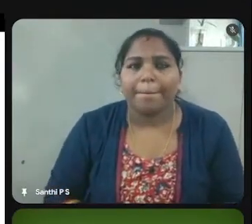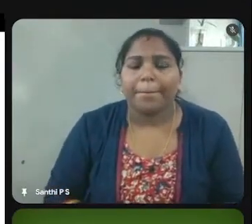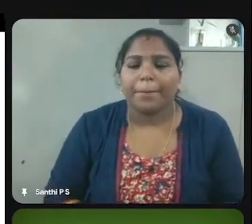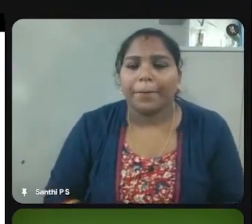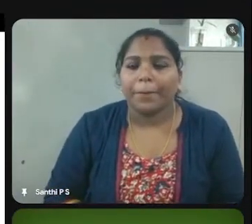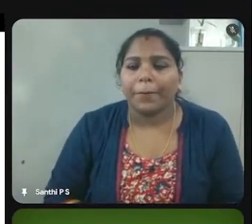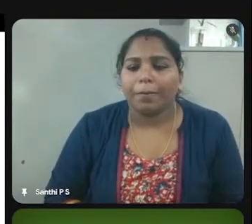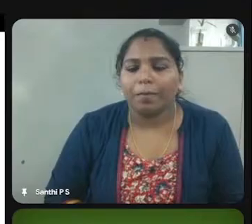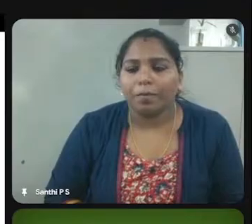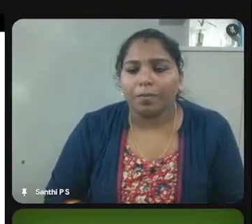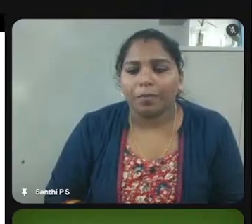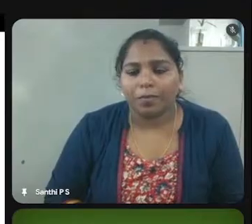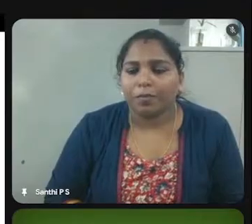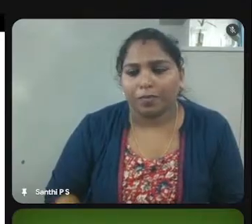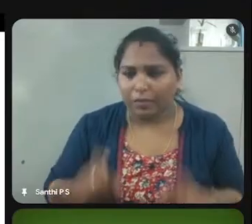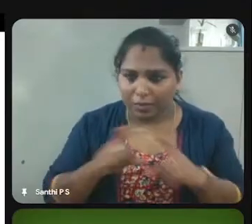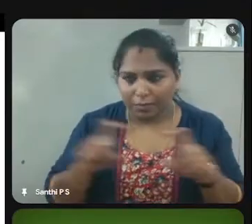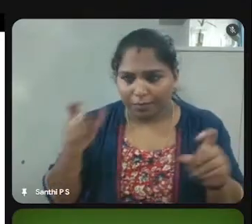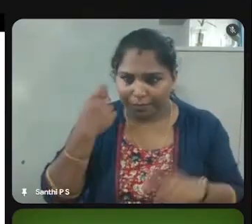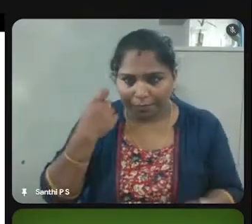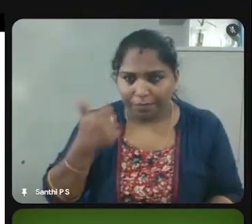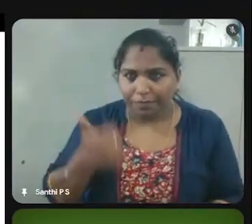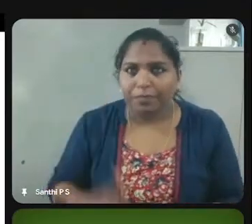കേട്ടോ ക്ലിയർ ആയോ?